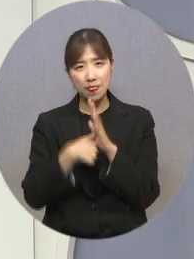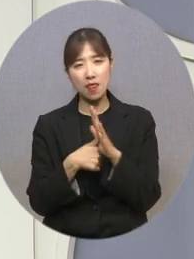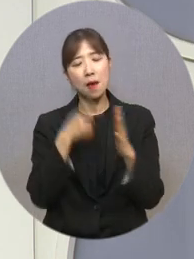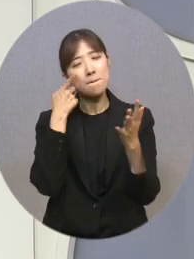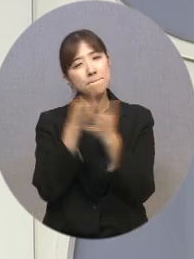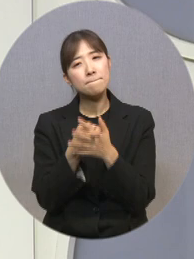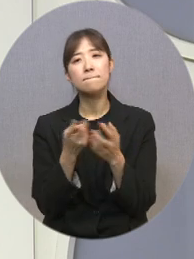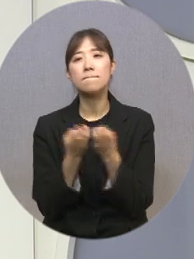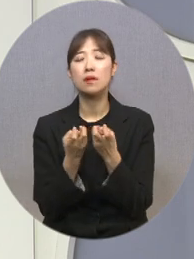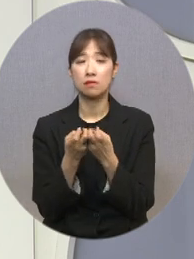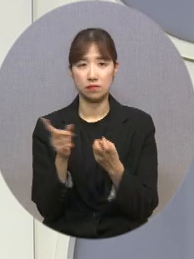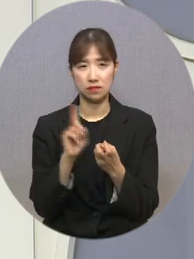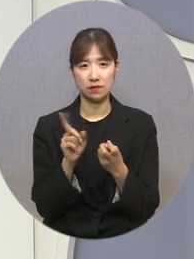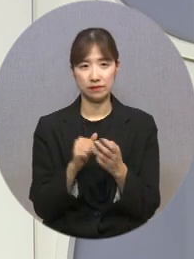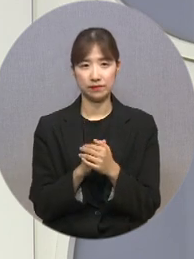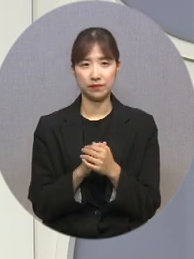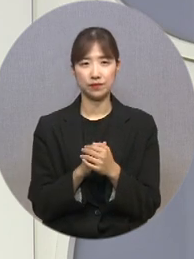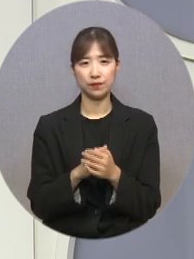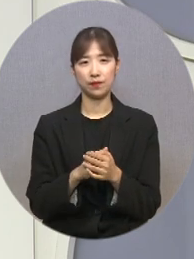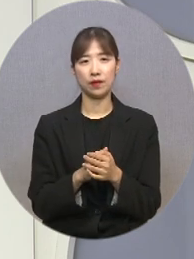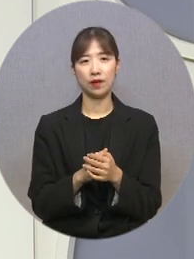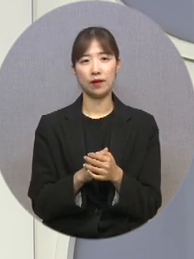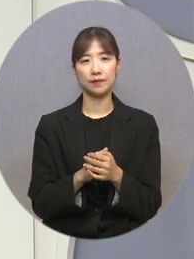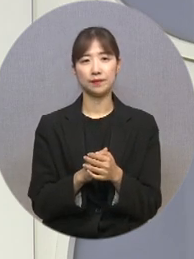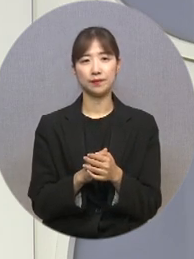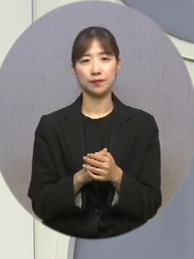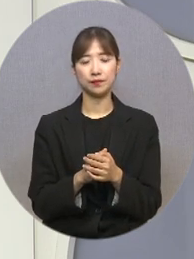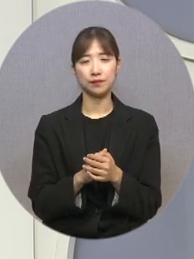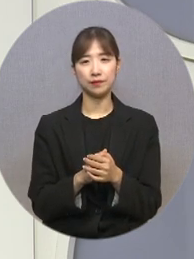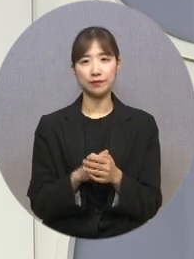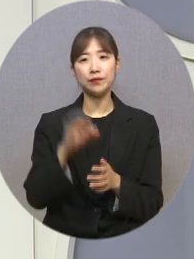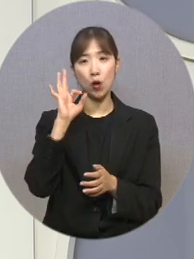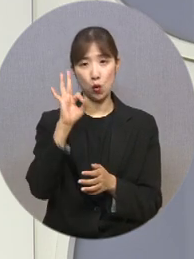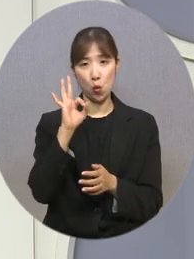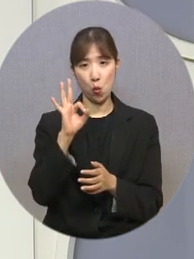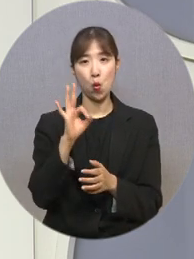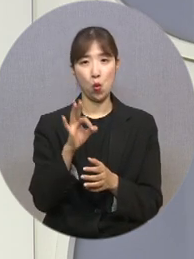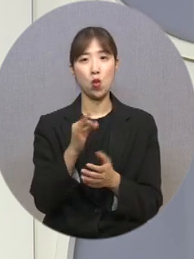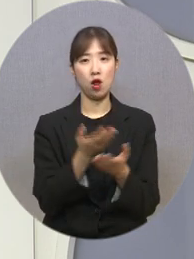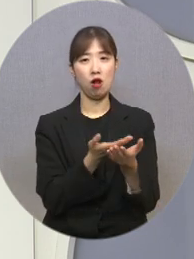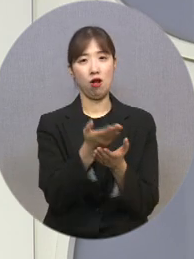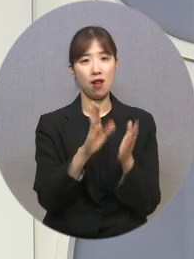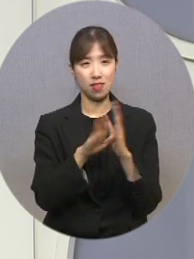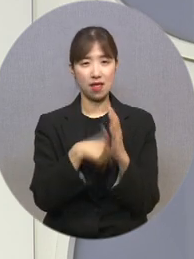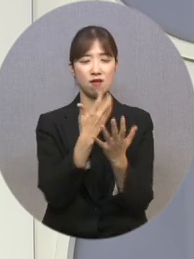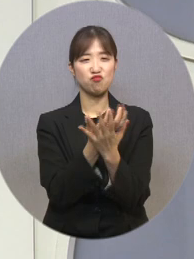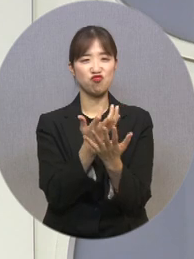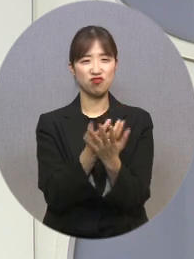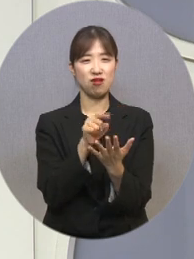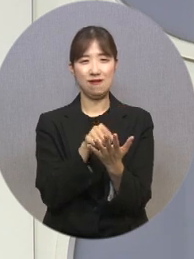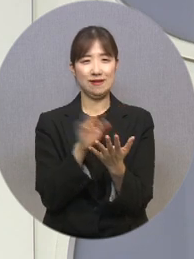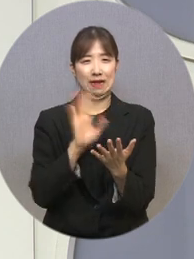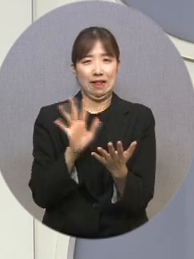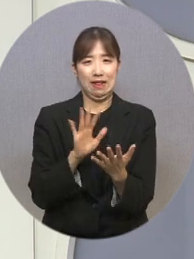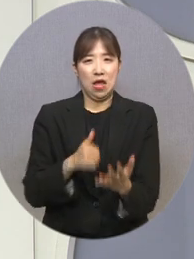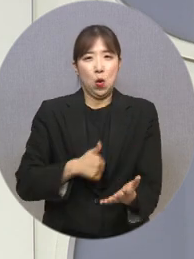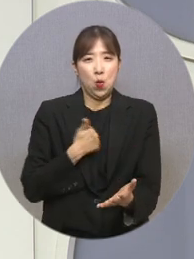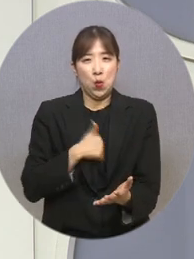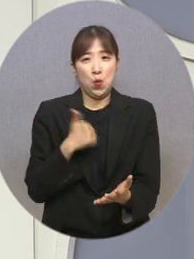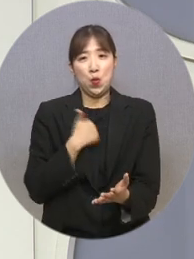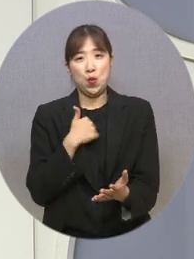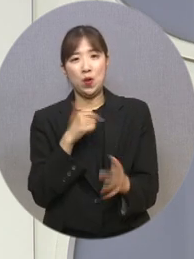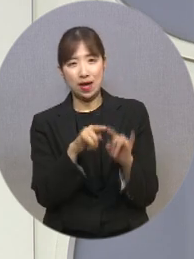수 있느냐 그걸 이제 그 보면은 어떤 이렇게 돈 거래할 때 문서를 안 남기려고 하고 막 화를 내는